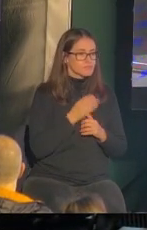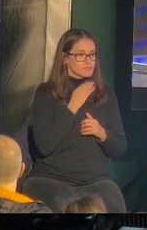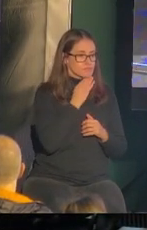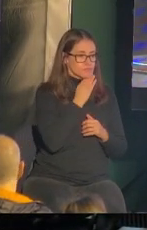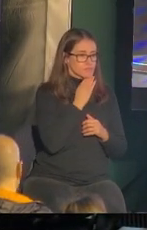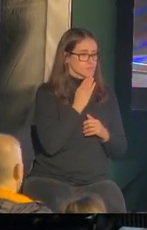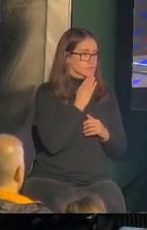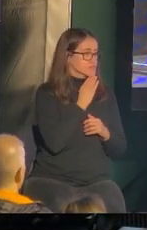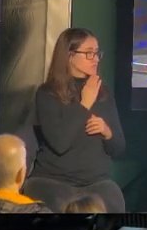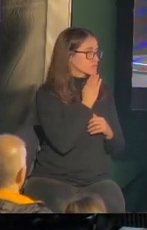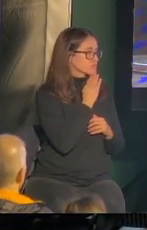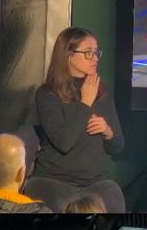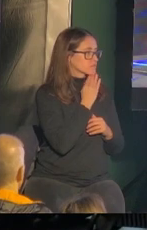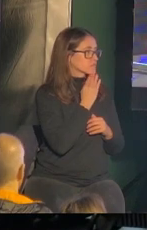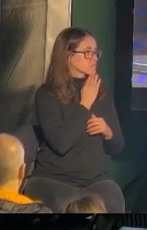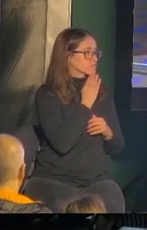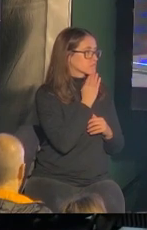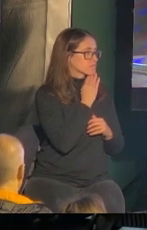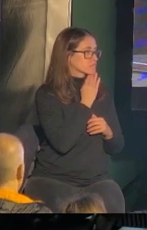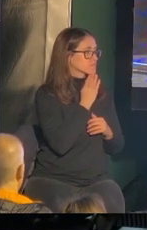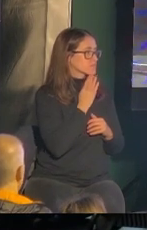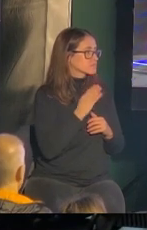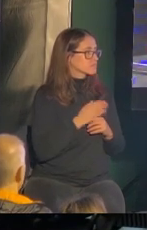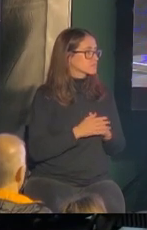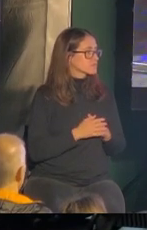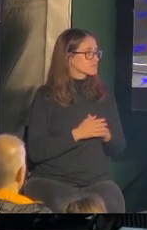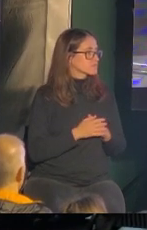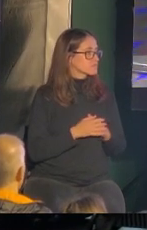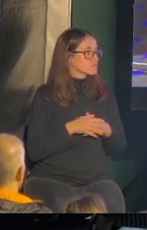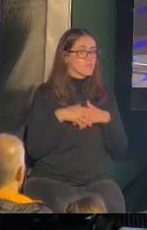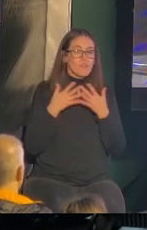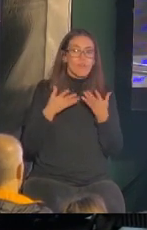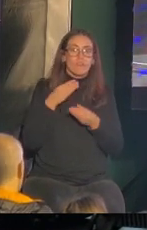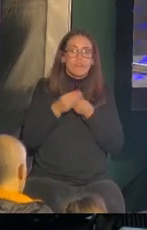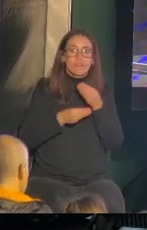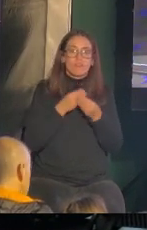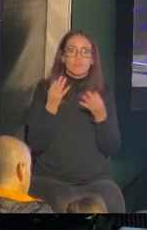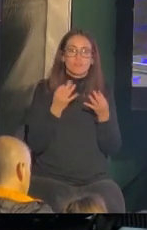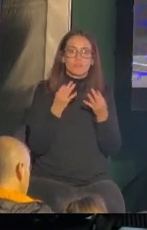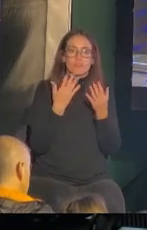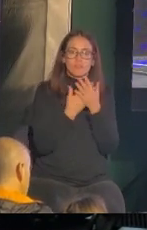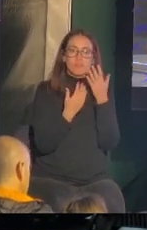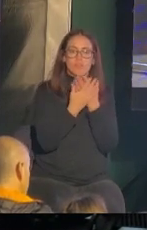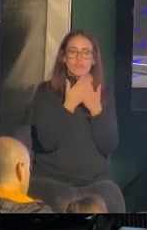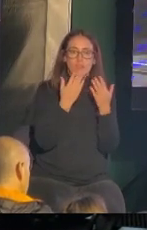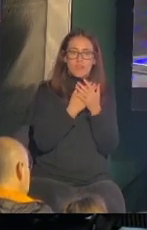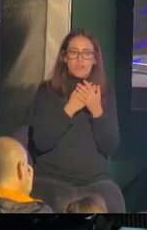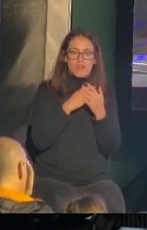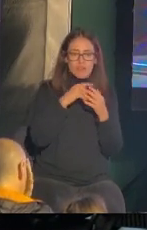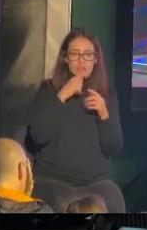I el que farem ara és barrejar-ho amb una pectina.